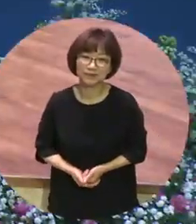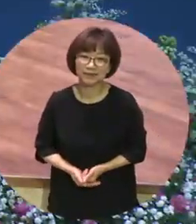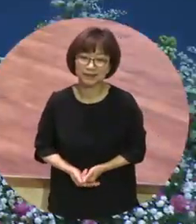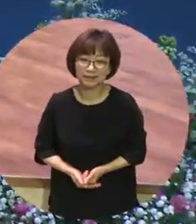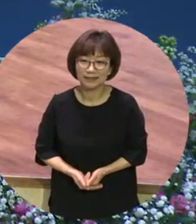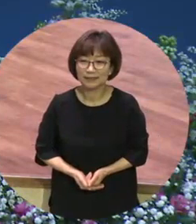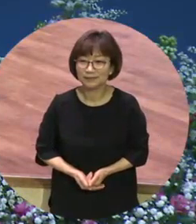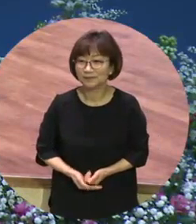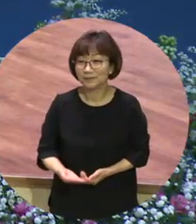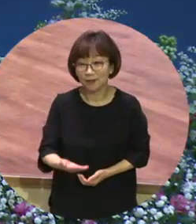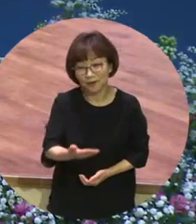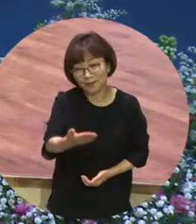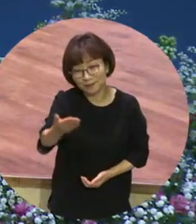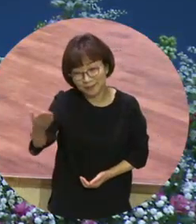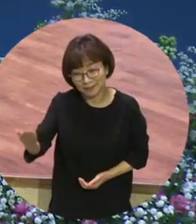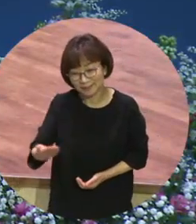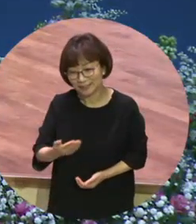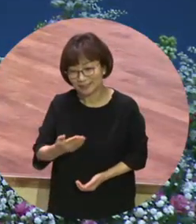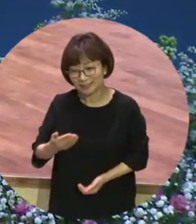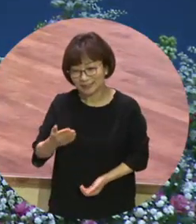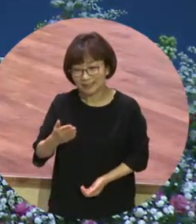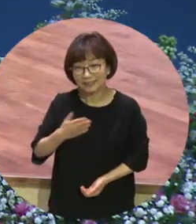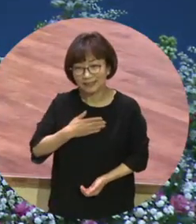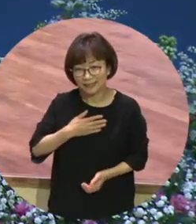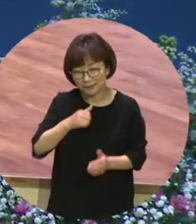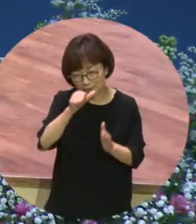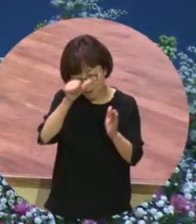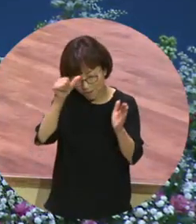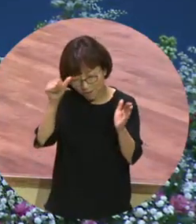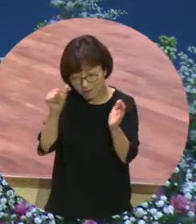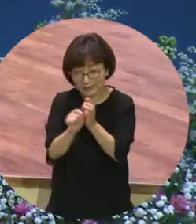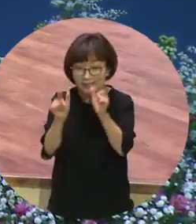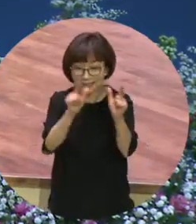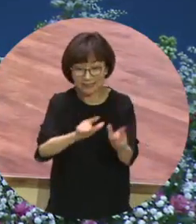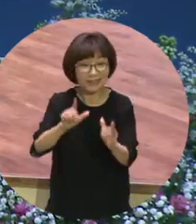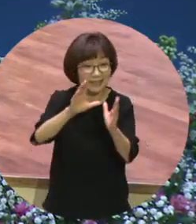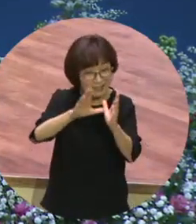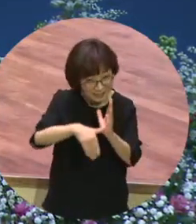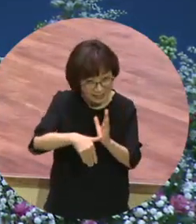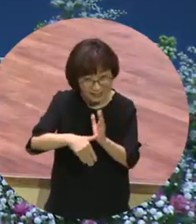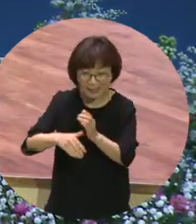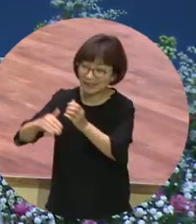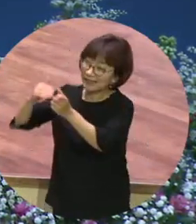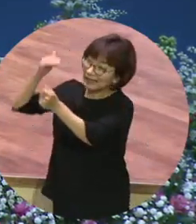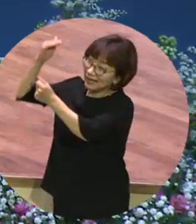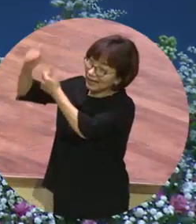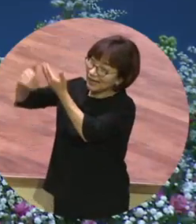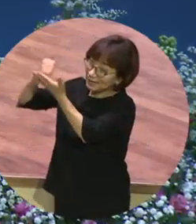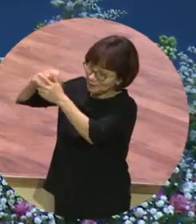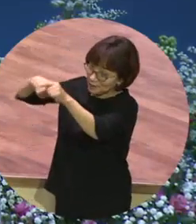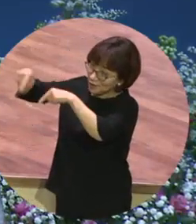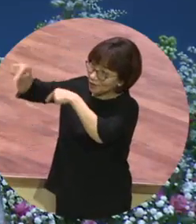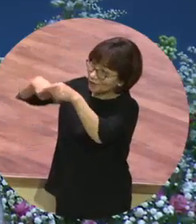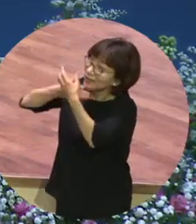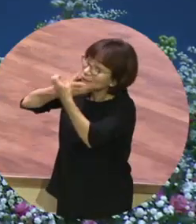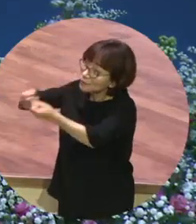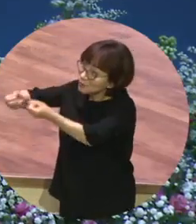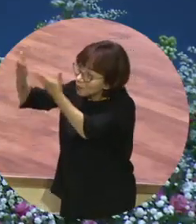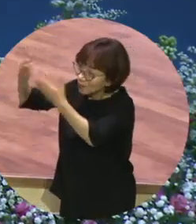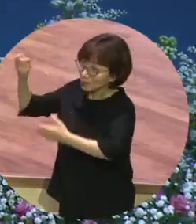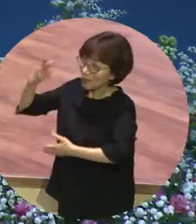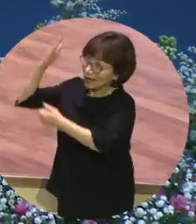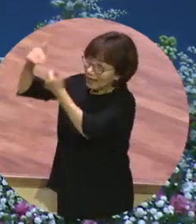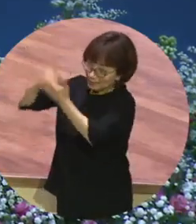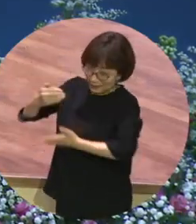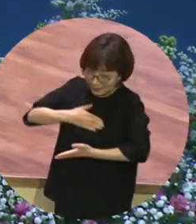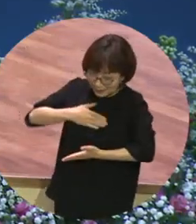영계전 성도는 나의 삶을 통해서 하나님이 역사하는 축복, 하나님께 쓰임 받는 축복을 본당을